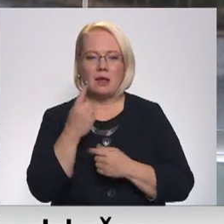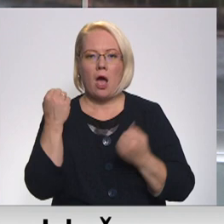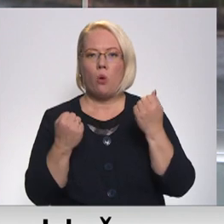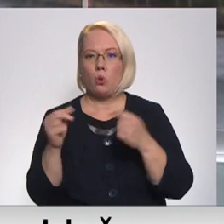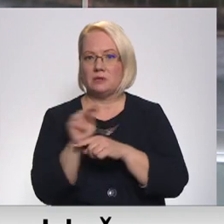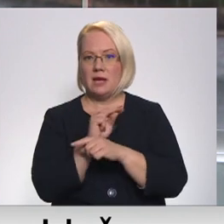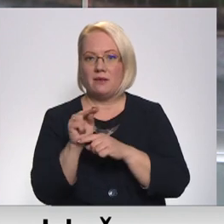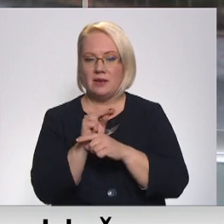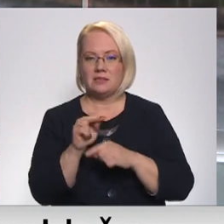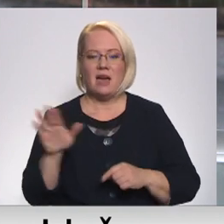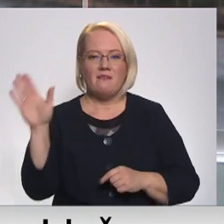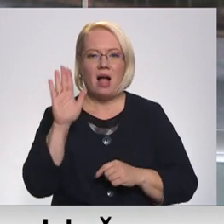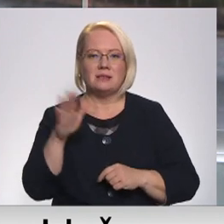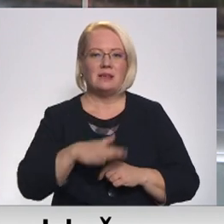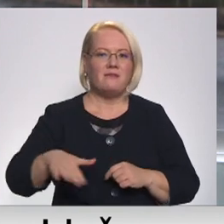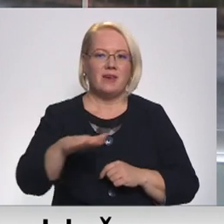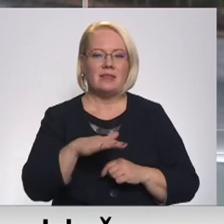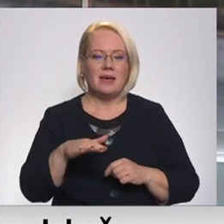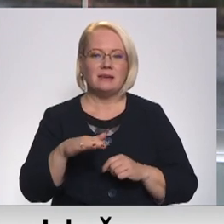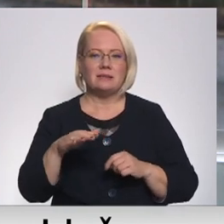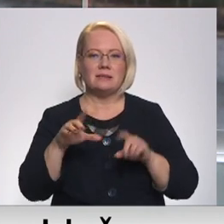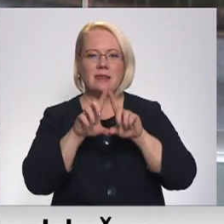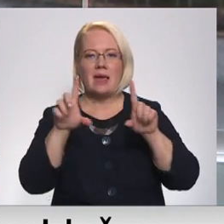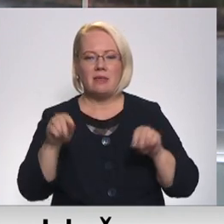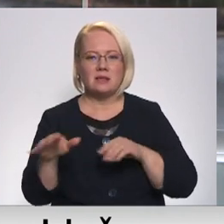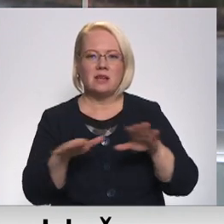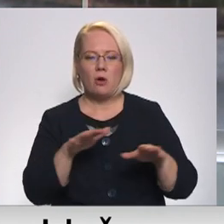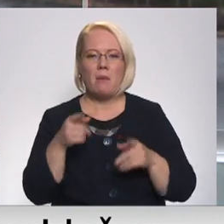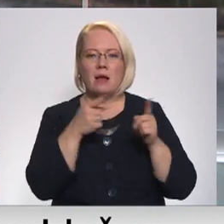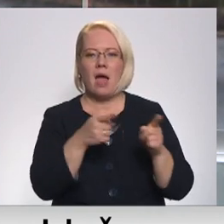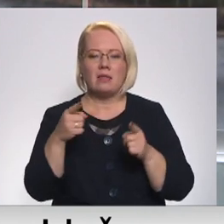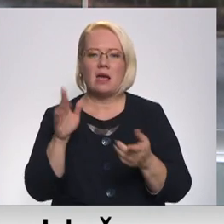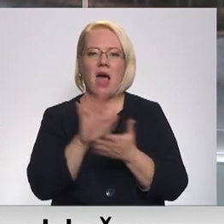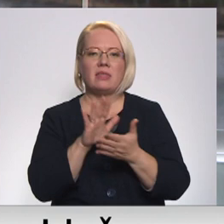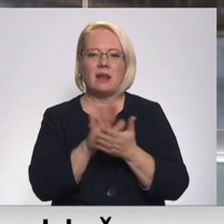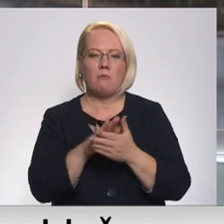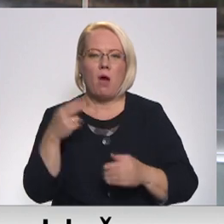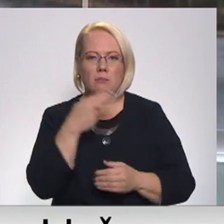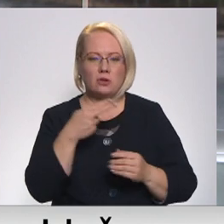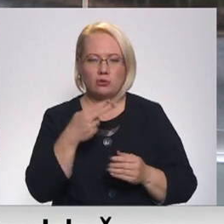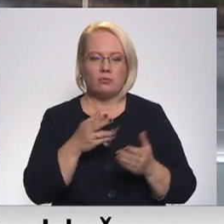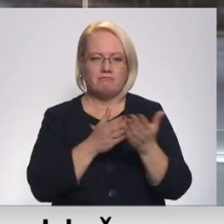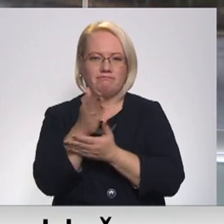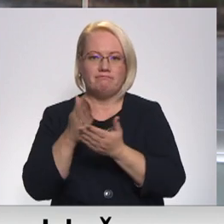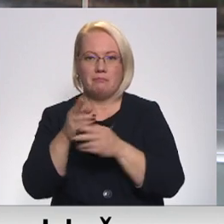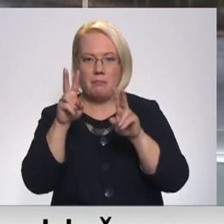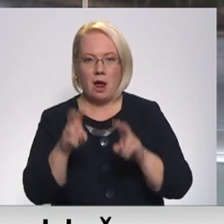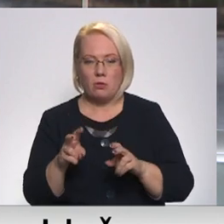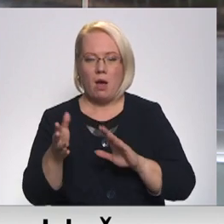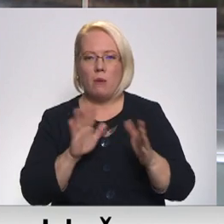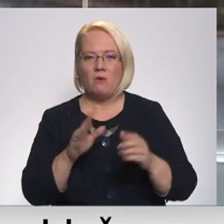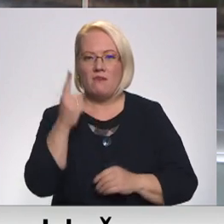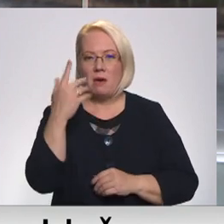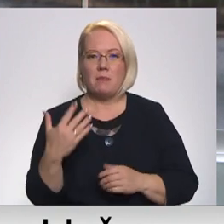autoservisi. Valsts vides dienas rīko tematiskas kampaņas par vidēji kaitīgu atkritumu apsaimniekošanu, kā arī dodas reidos. Aptuveni piektā